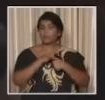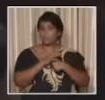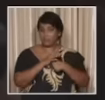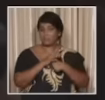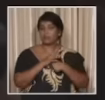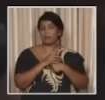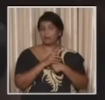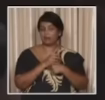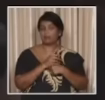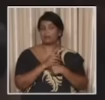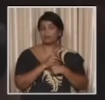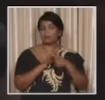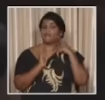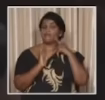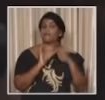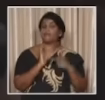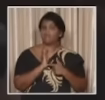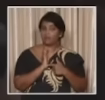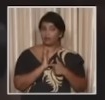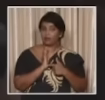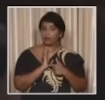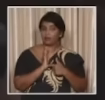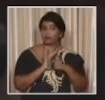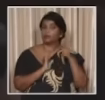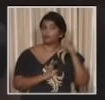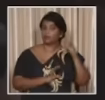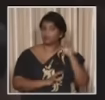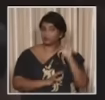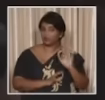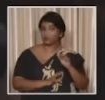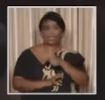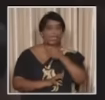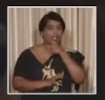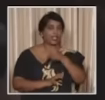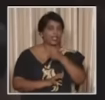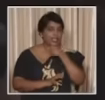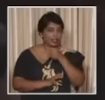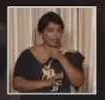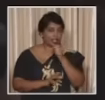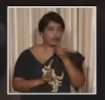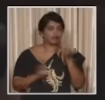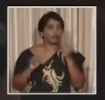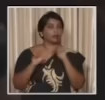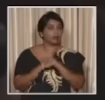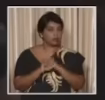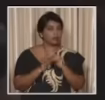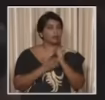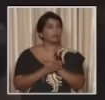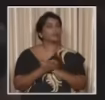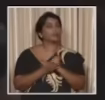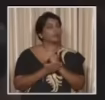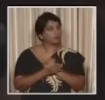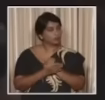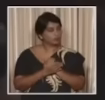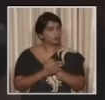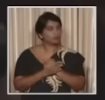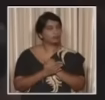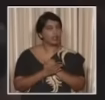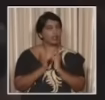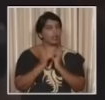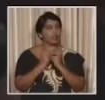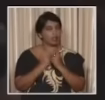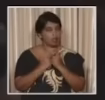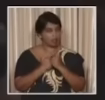විදුහල්පතිවරුන්ගේ විභාගයේදී ඒ අය සම්මුඛ පරීක්ෂණයට භාජනය කරපු සියලු දෙනාගේම